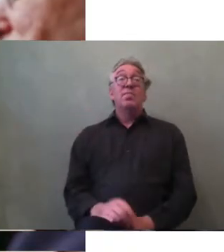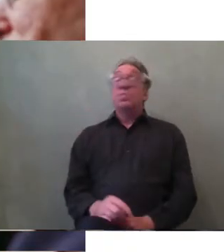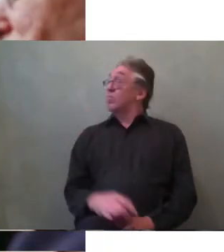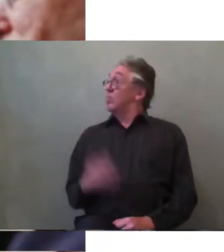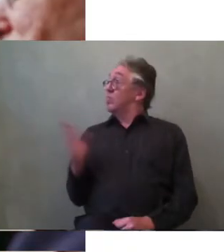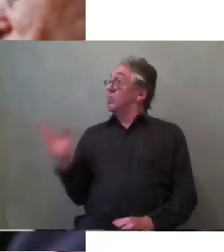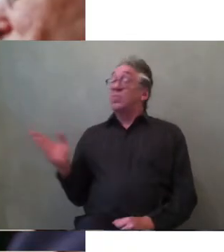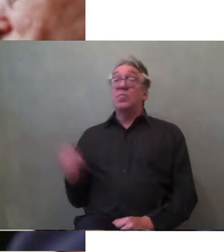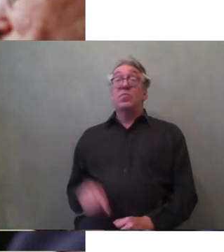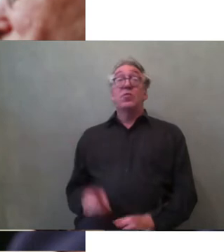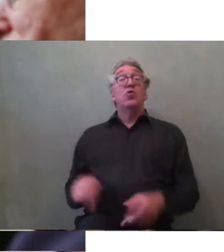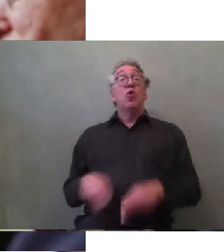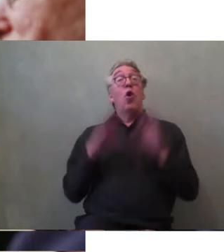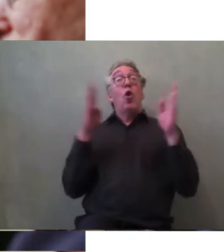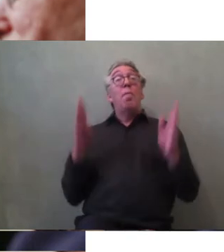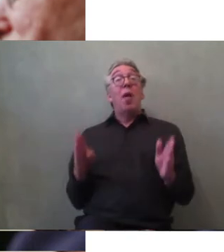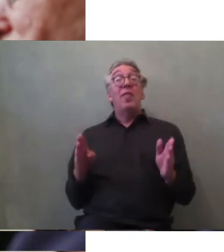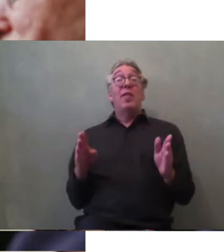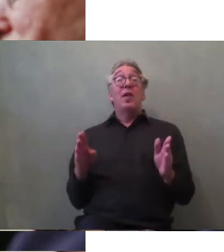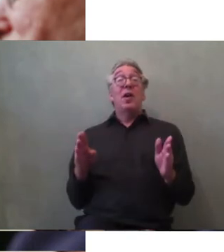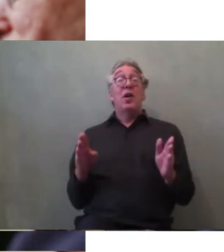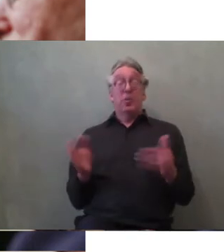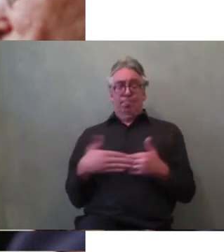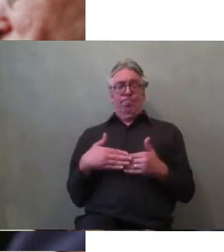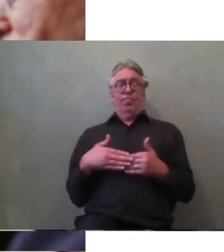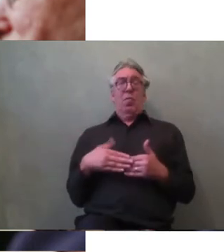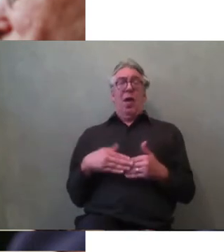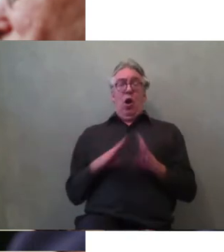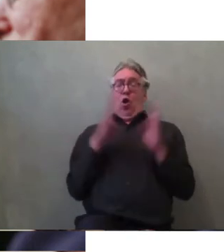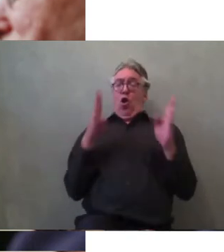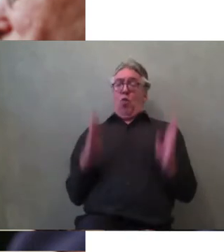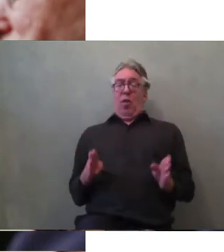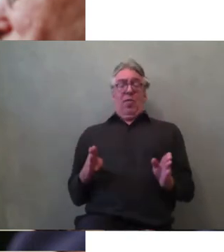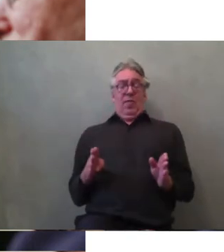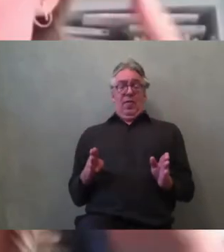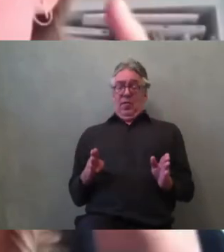Het pand houdt niet op bij de grenzen van de bakstenen.